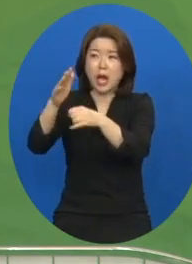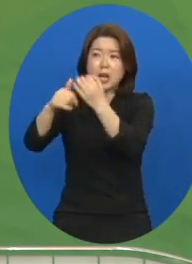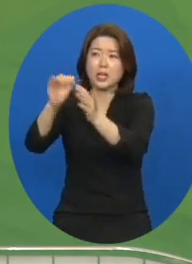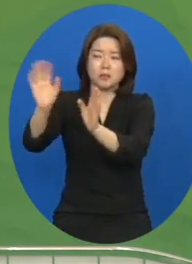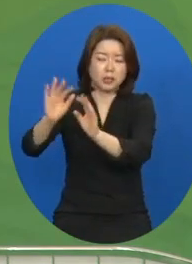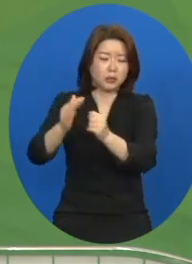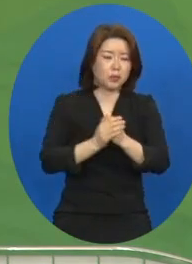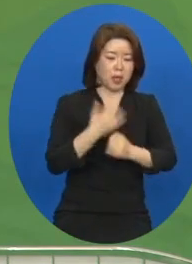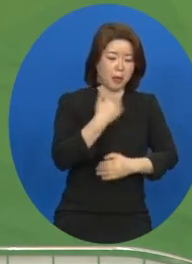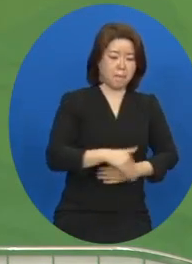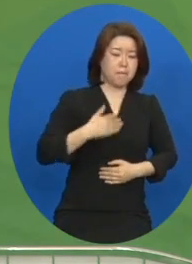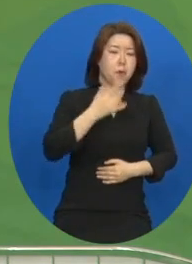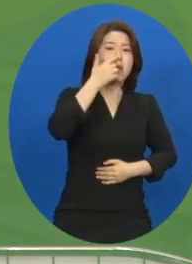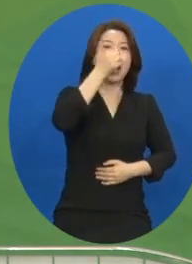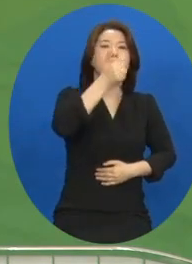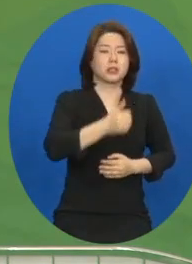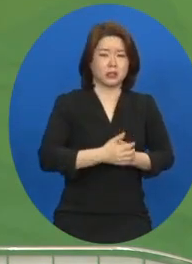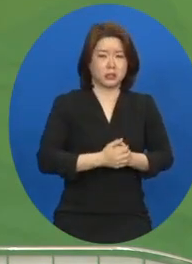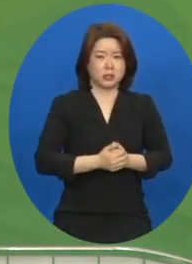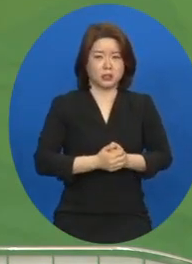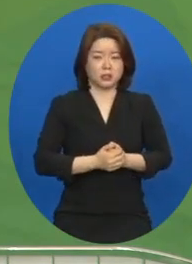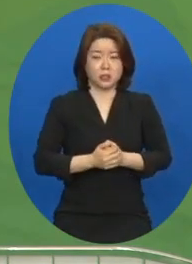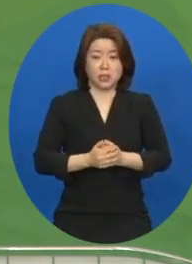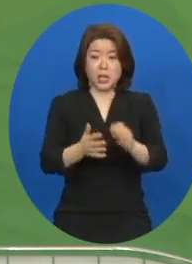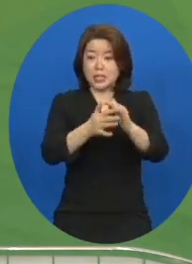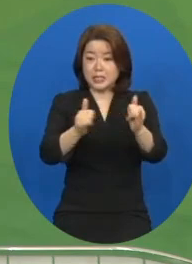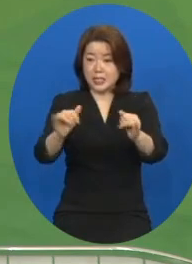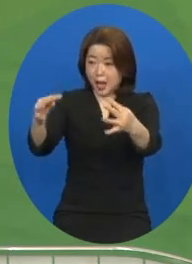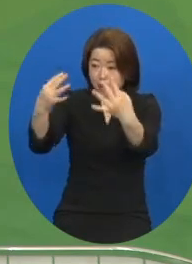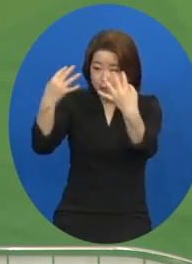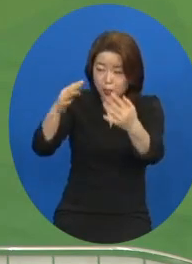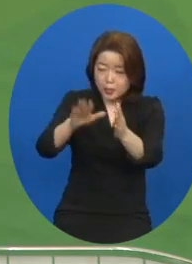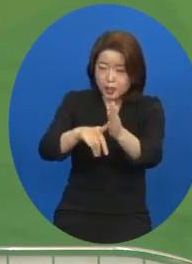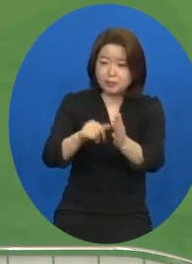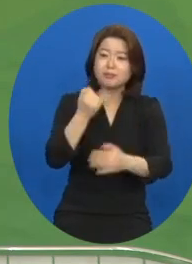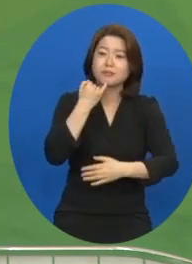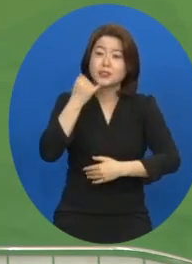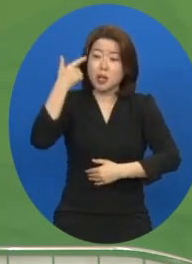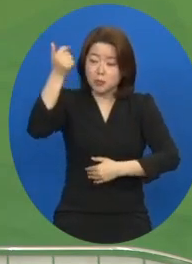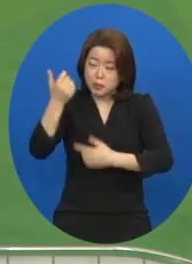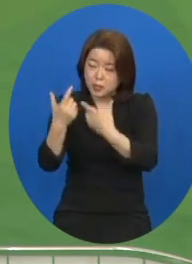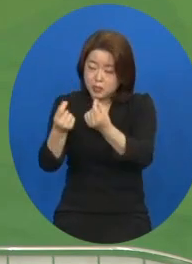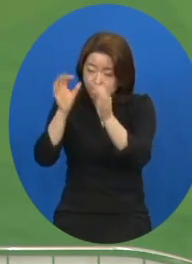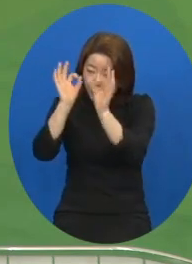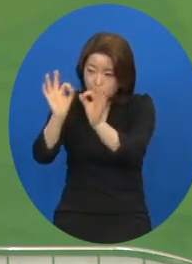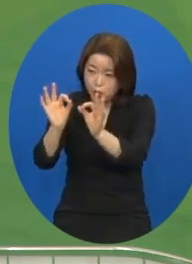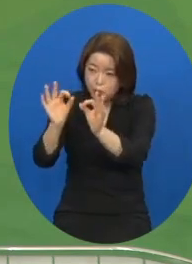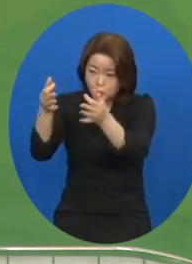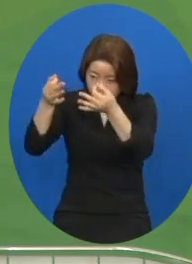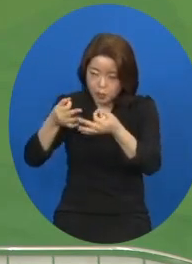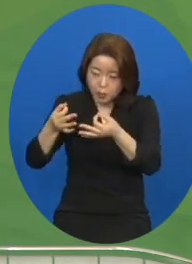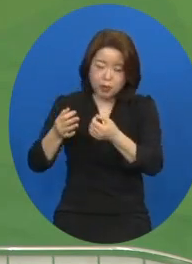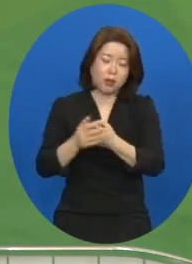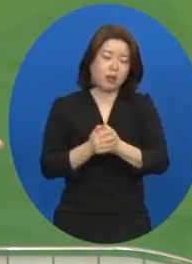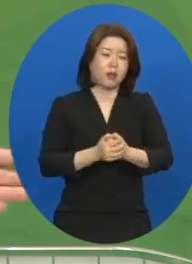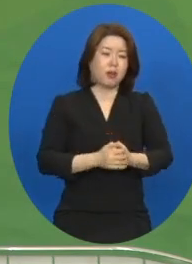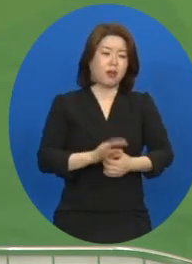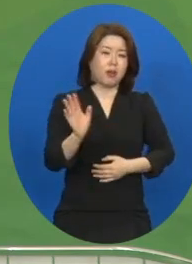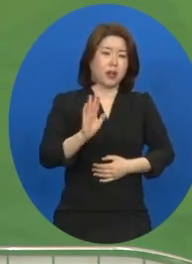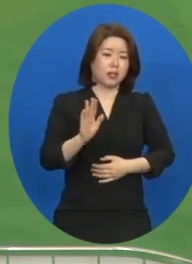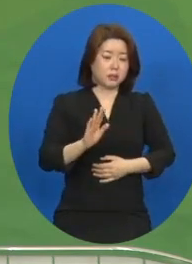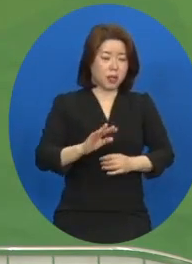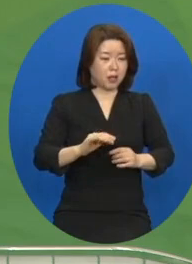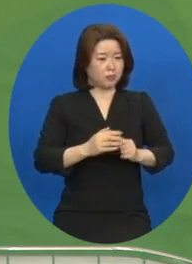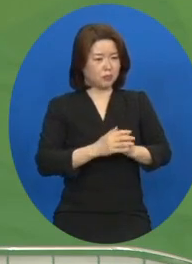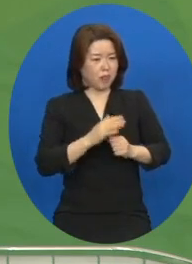아버지였어요. 사람들 보는 앞에서는 괜찮은 목사같이 보였지만 사람 보지 않는 데서는 세상에 어떤 죄인하고 다를